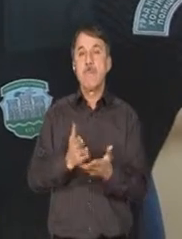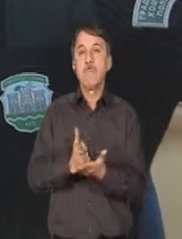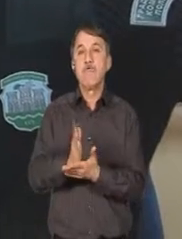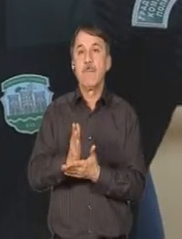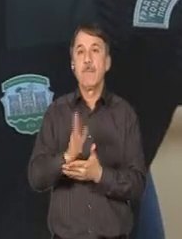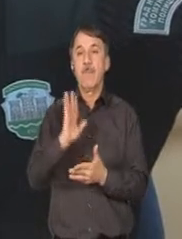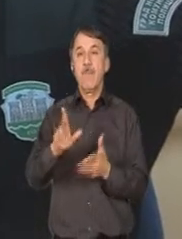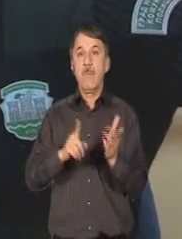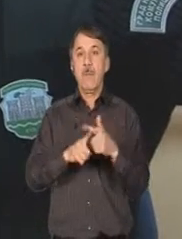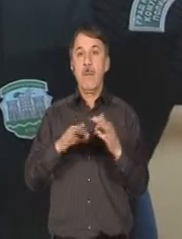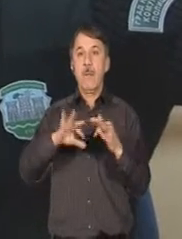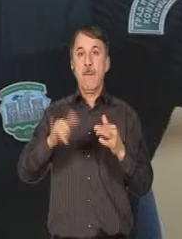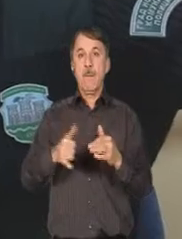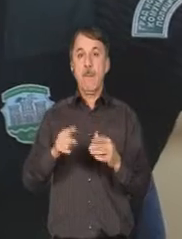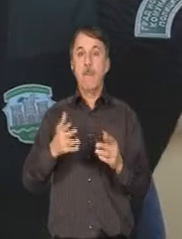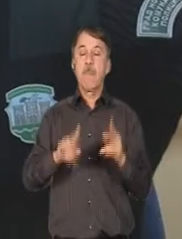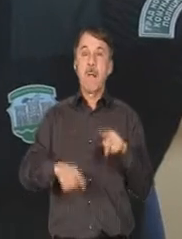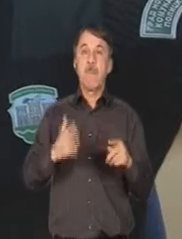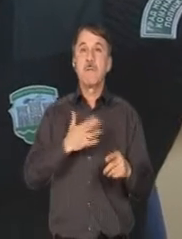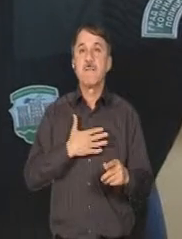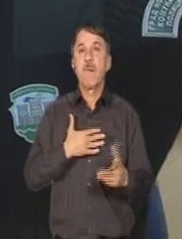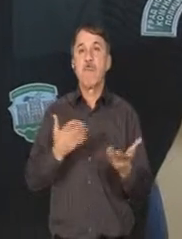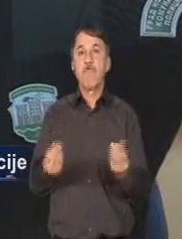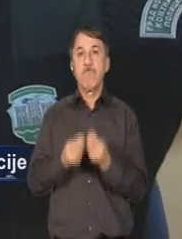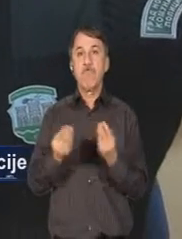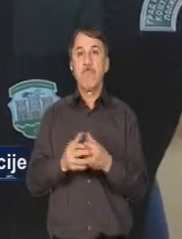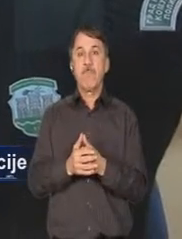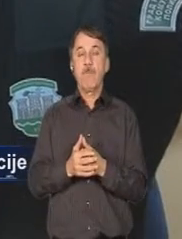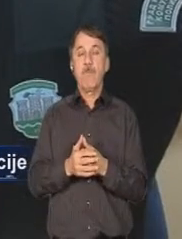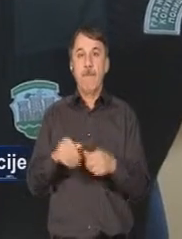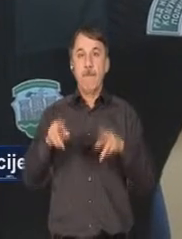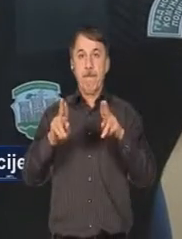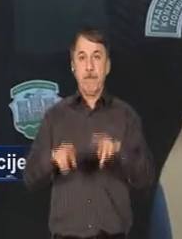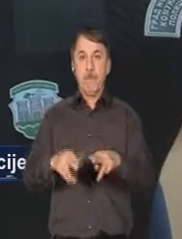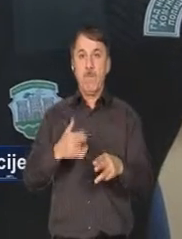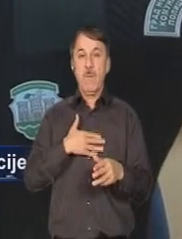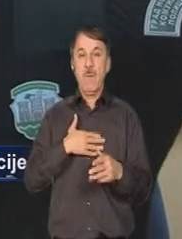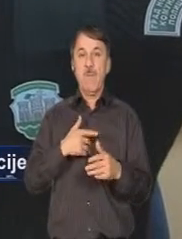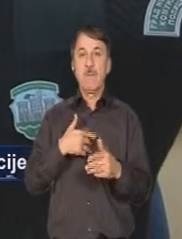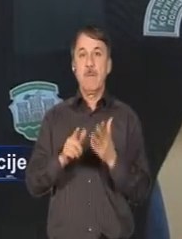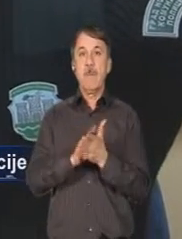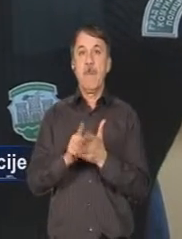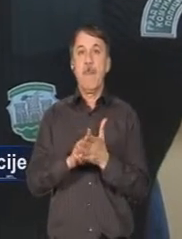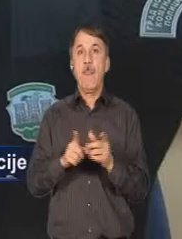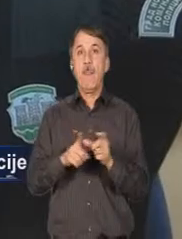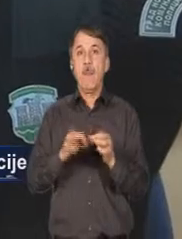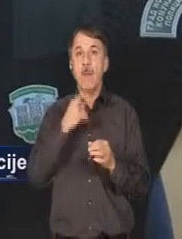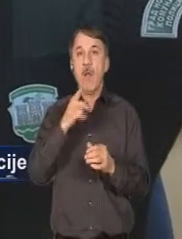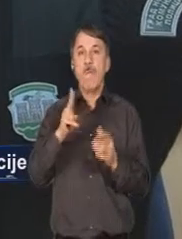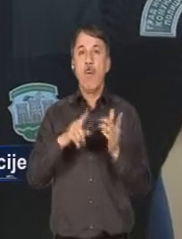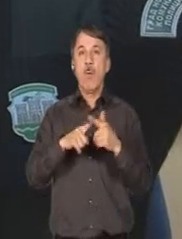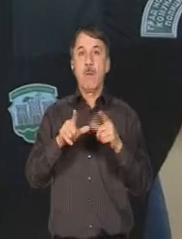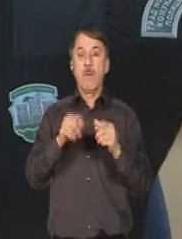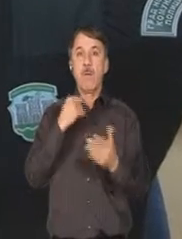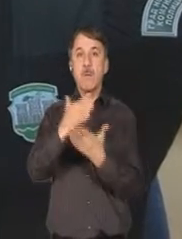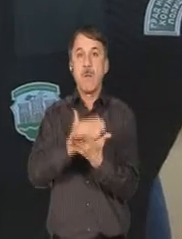Najčešće se dešava da naši sugrađani nisu dovoljno informisani i nemaju dovoljno saznanja da je komunalni policajac službeno lice